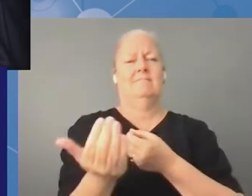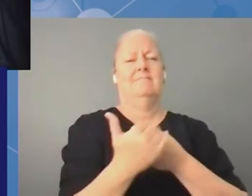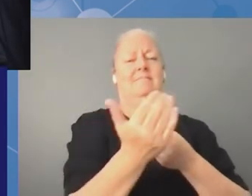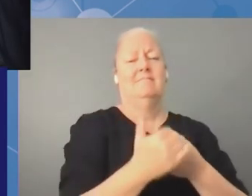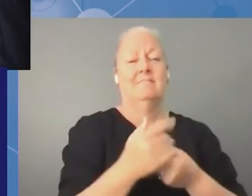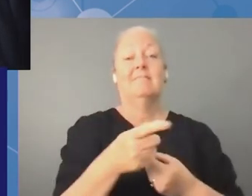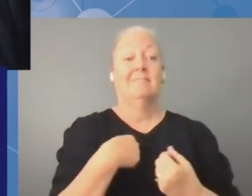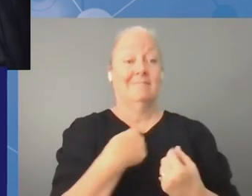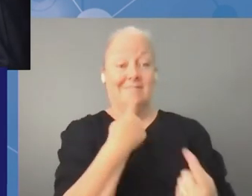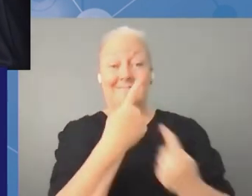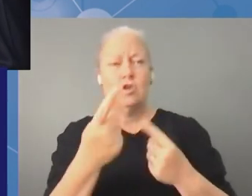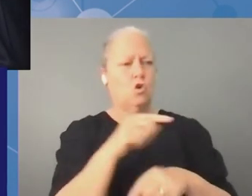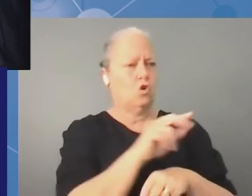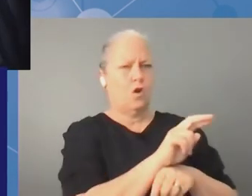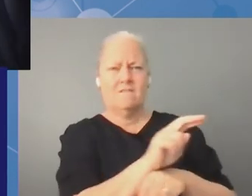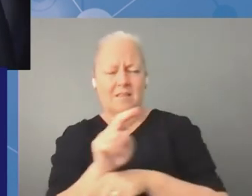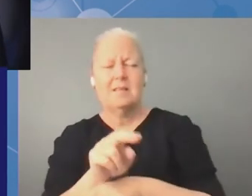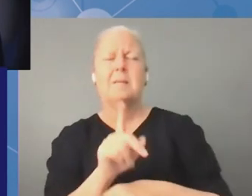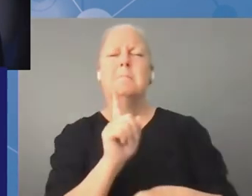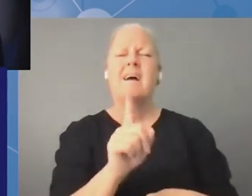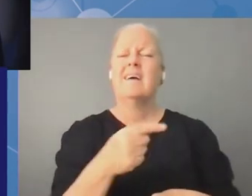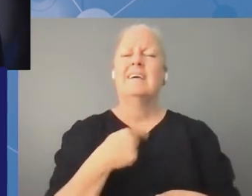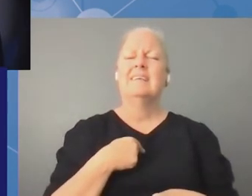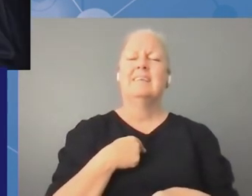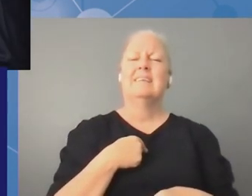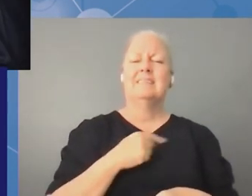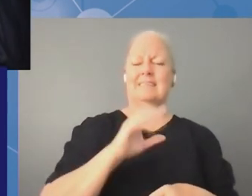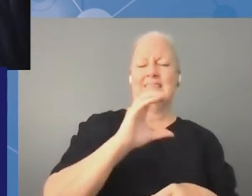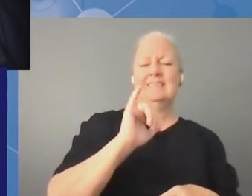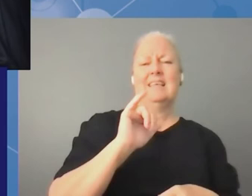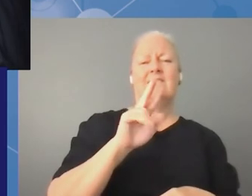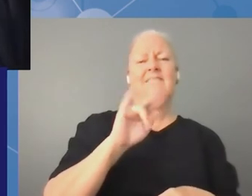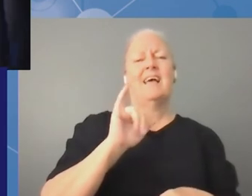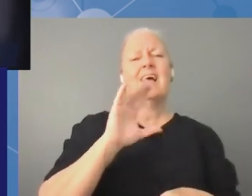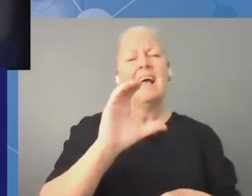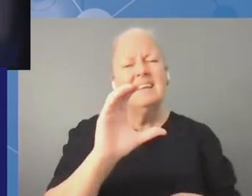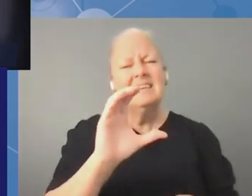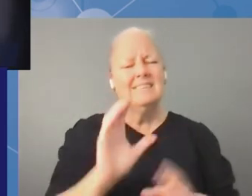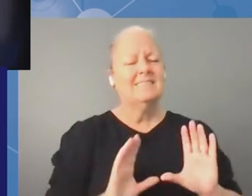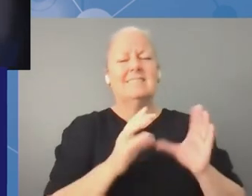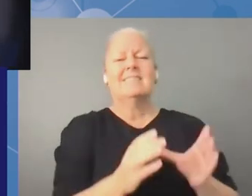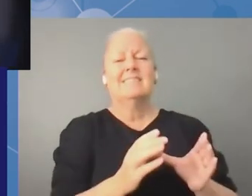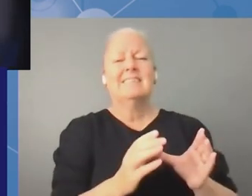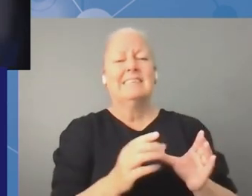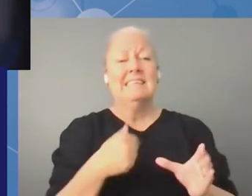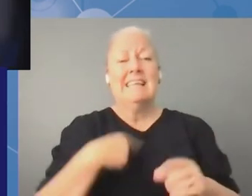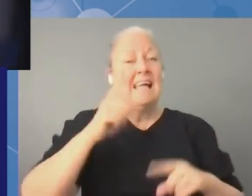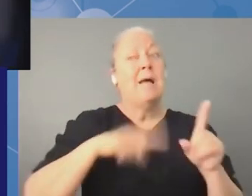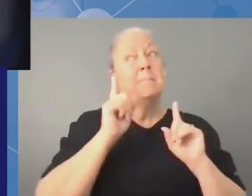ولكن نحن مجتمع مدني لا نستطيع أن نفعل شيء دون مشاركة